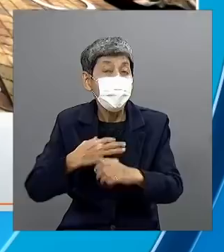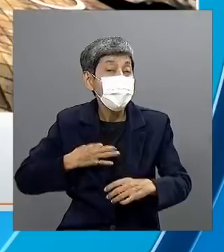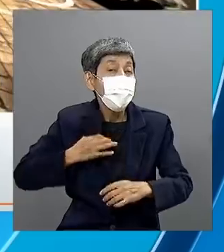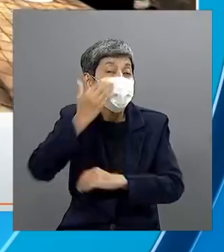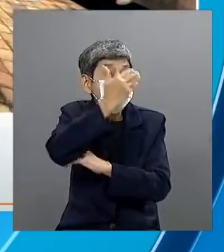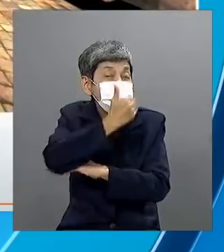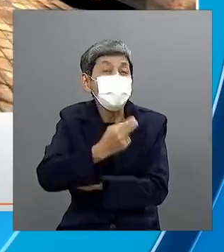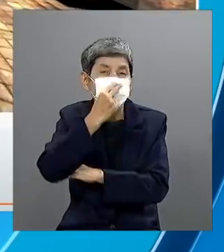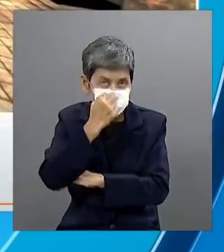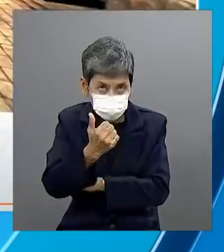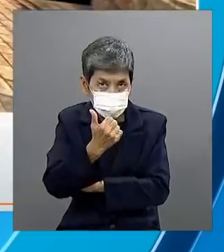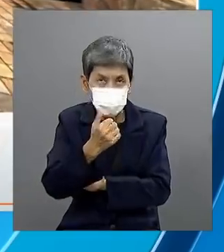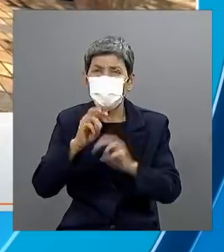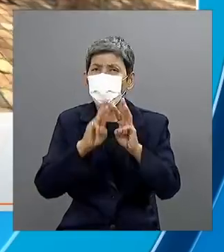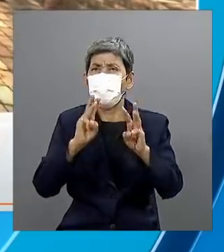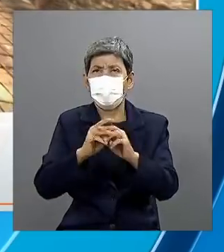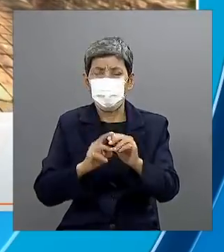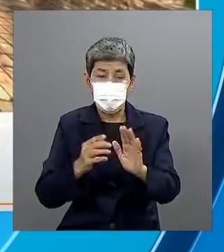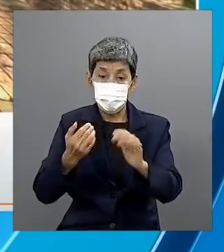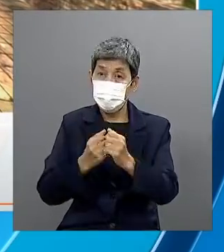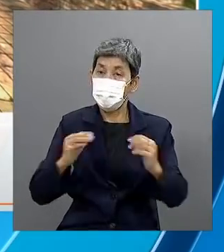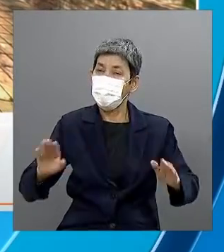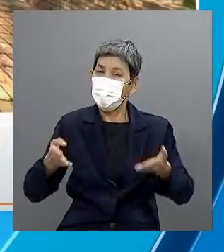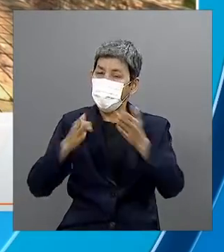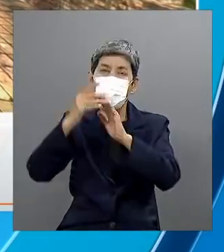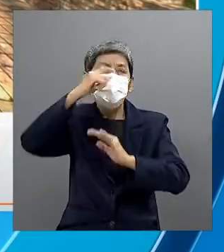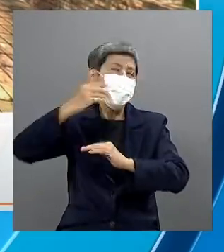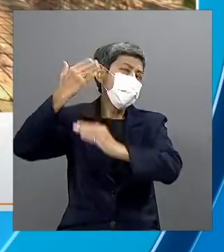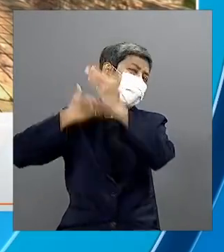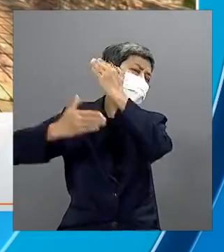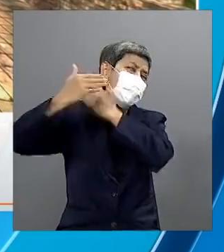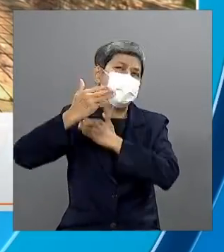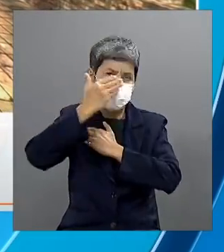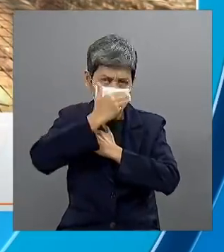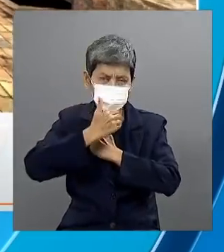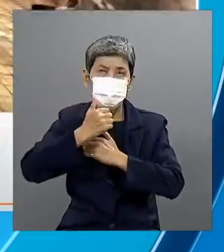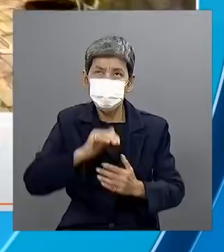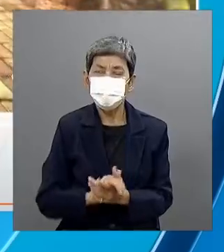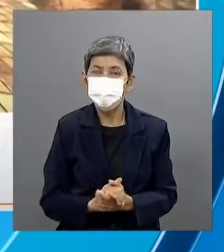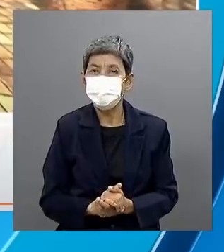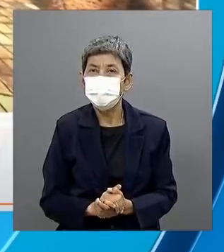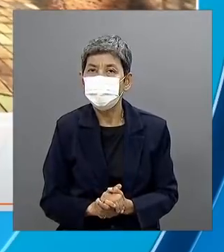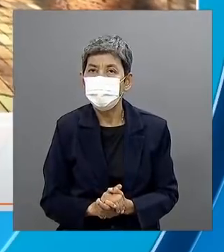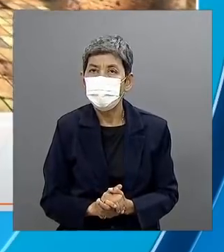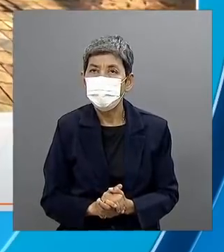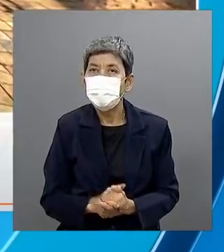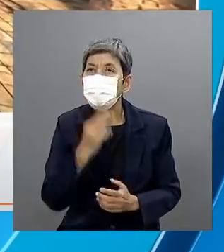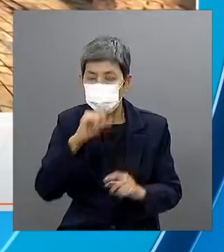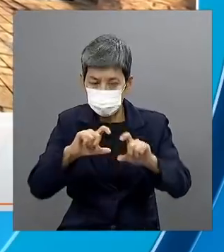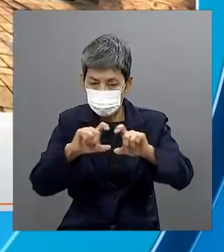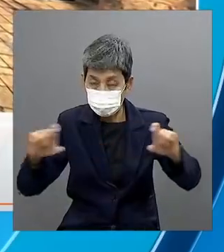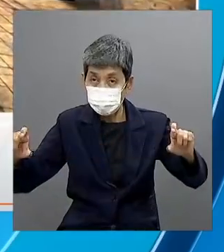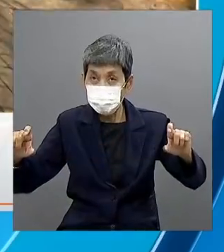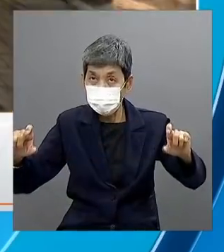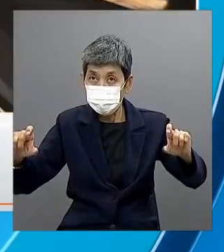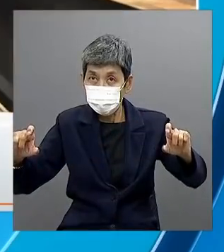ได้เลยที่สำคัญคือแบ็คกราวนี่เป็นอุทยานประวัติศาสตร์สุโขทัยงดงามจริงๆค่ะ ขึ้นค้างขึ้นค้างไว้ให้นิดหนึ่งนะฮะพี่เปียขออนุญาตไม่อ่